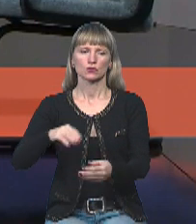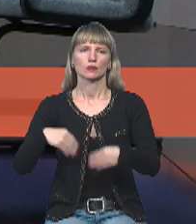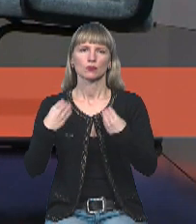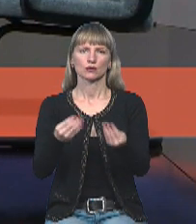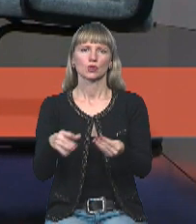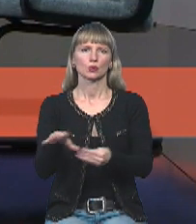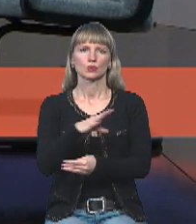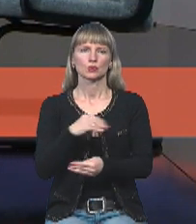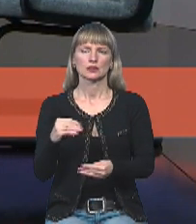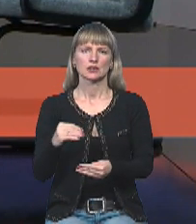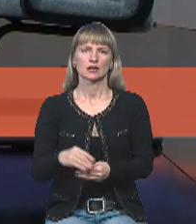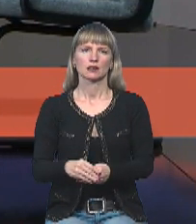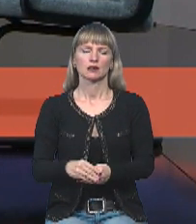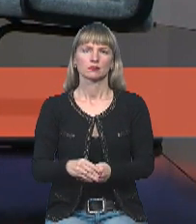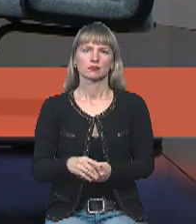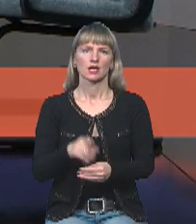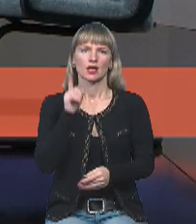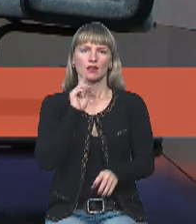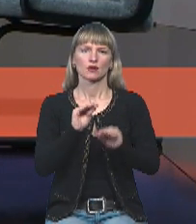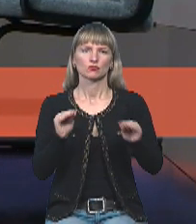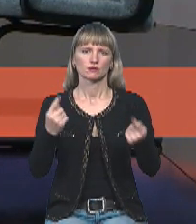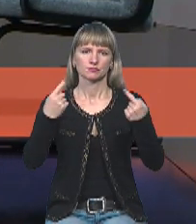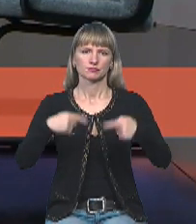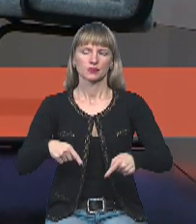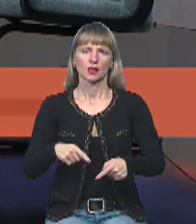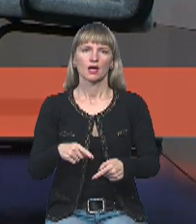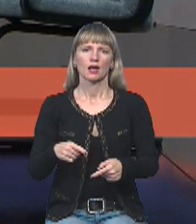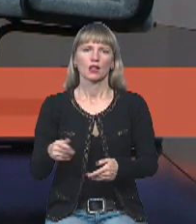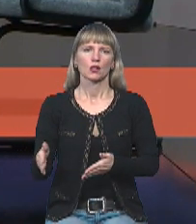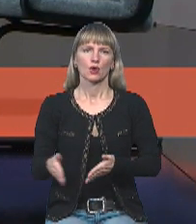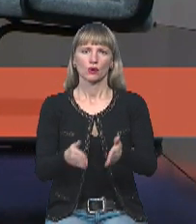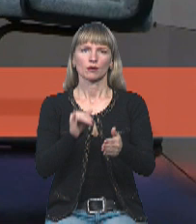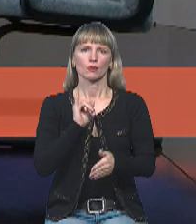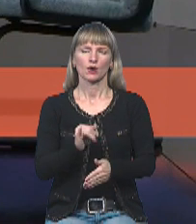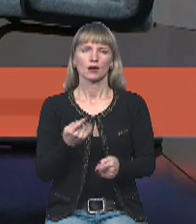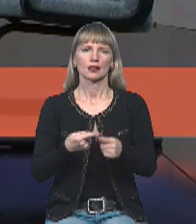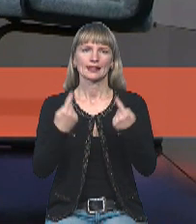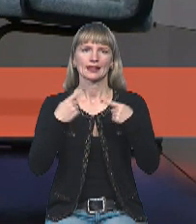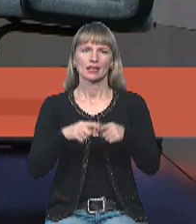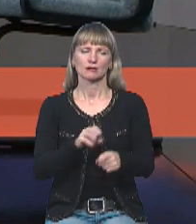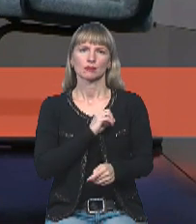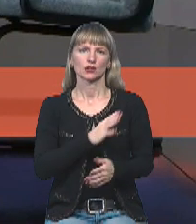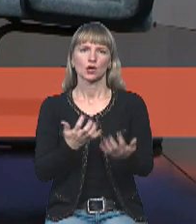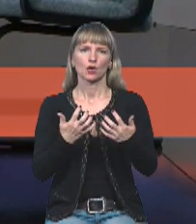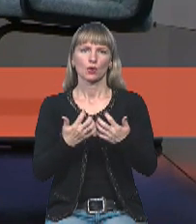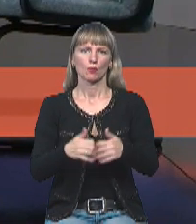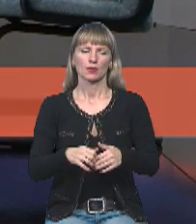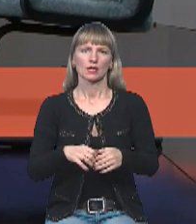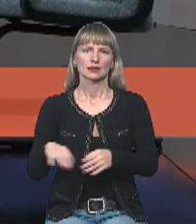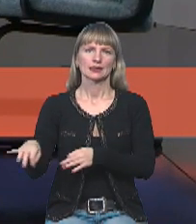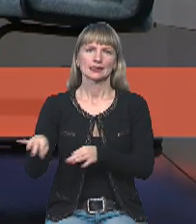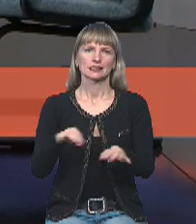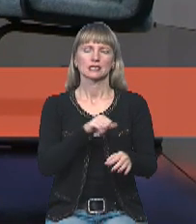подають усе. Інфраструктура занедбана, дороги погані, оця техніка збагачувального комбінату їздить.